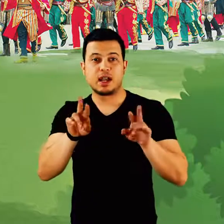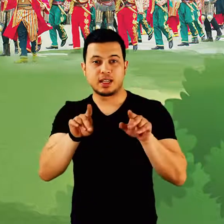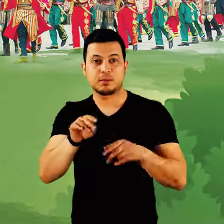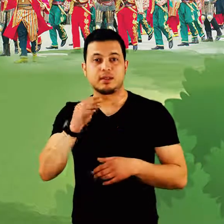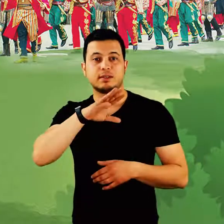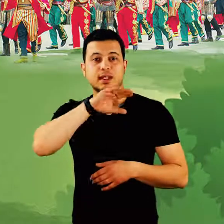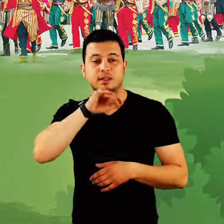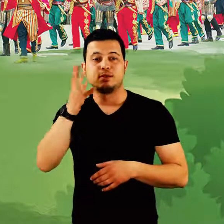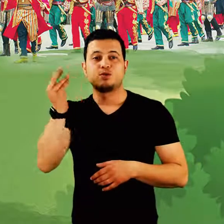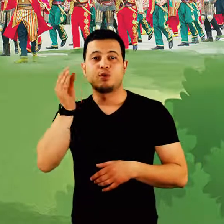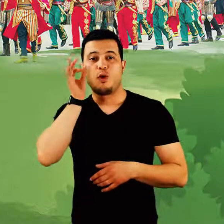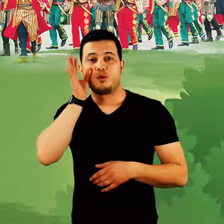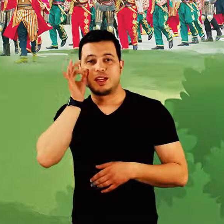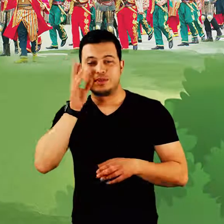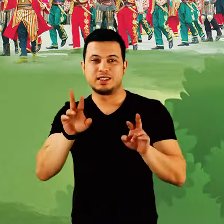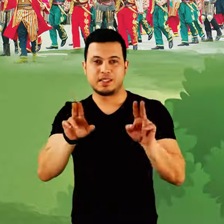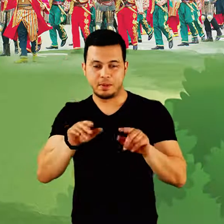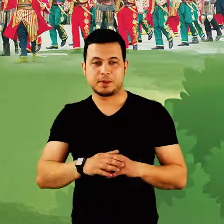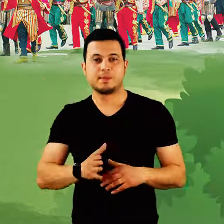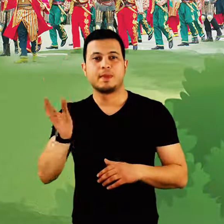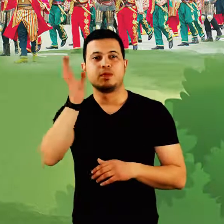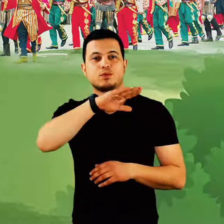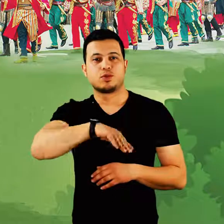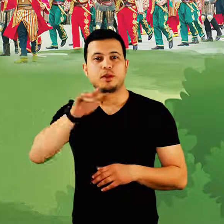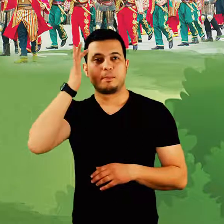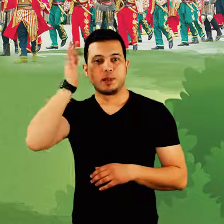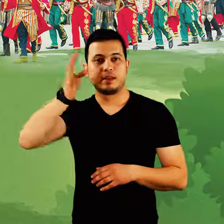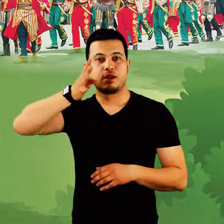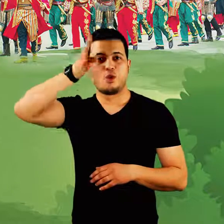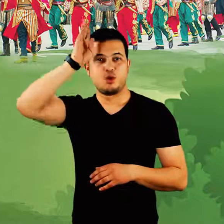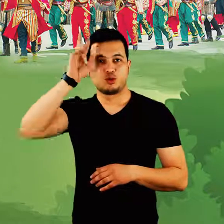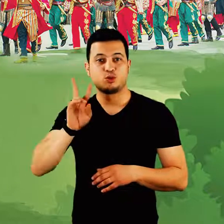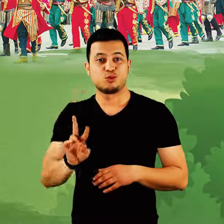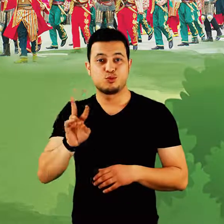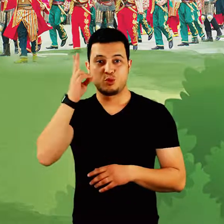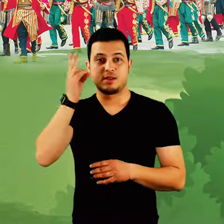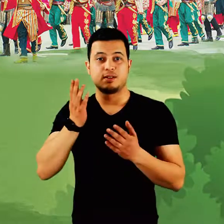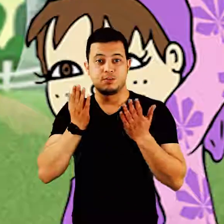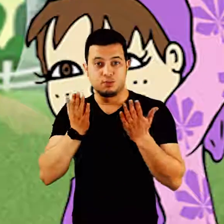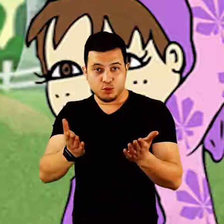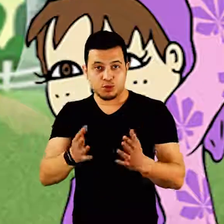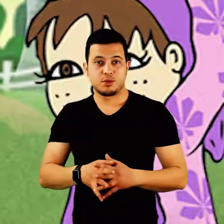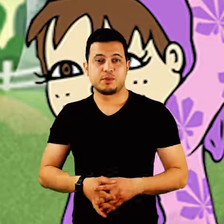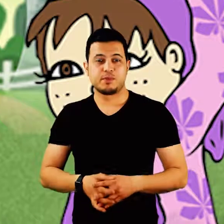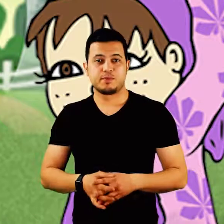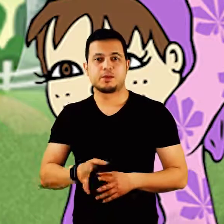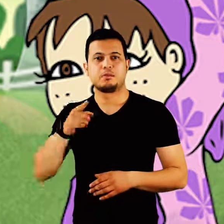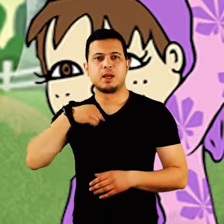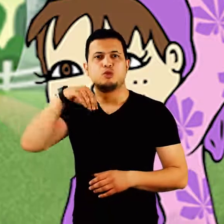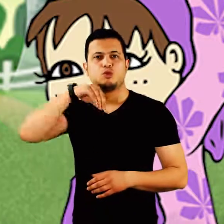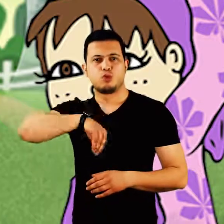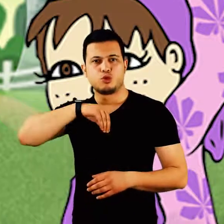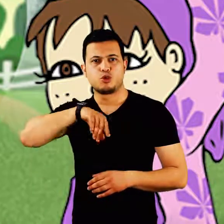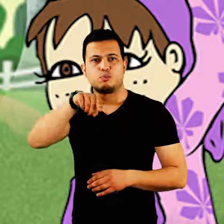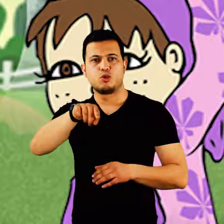çok özlemişti o günleri. Bilge Horoz'un sürpriz dediği buydu demek ki. Umarım